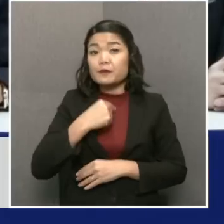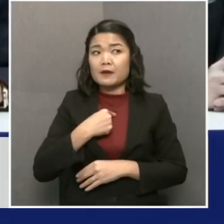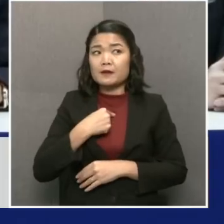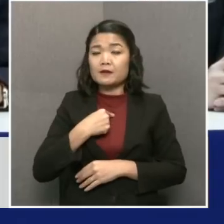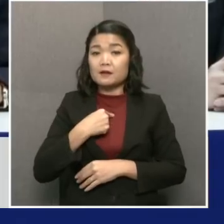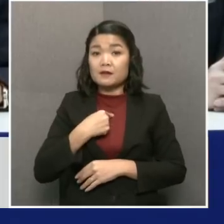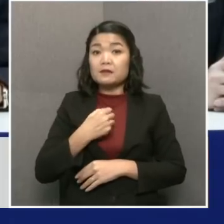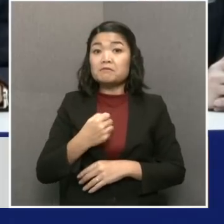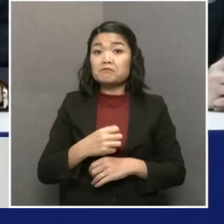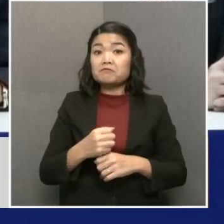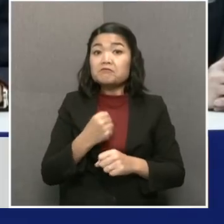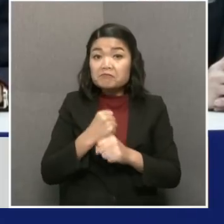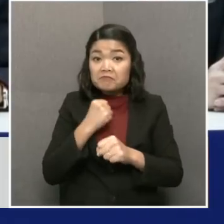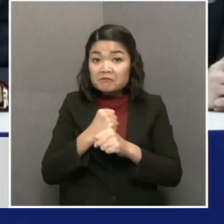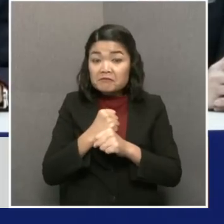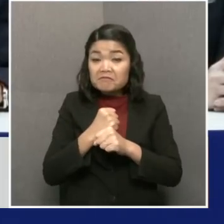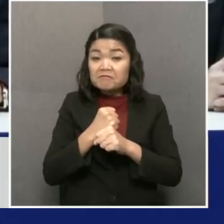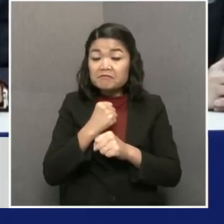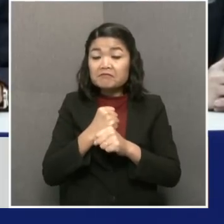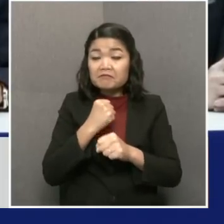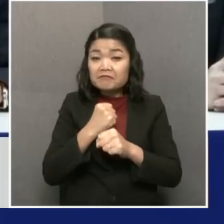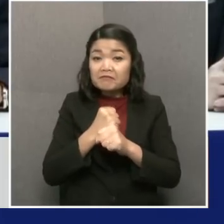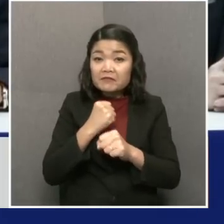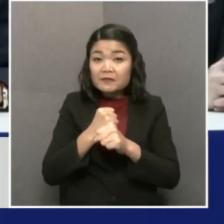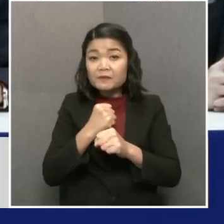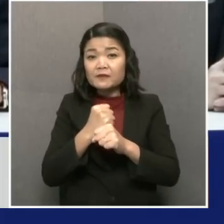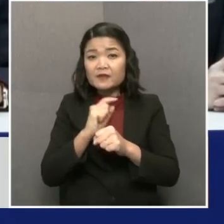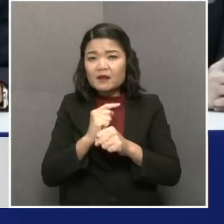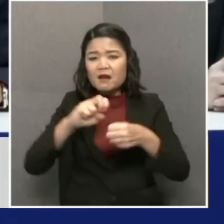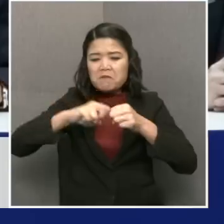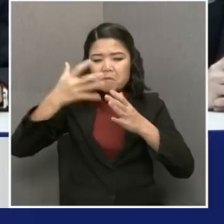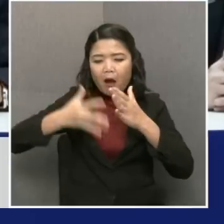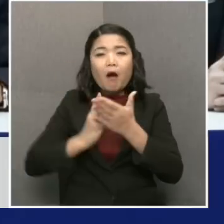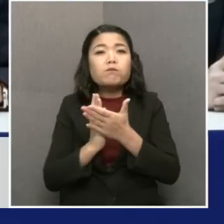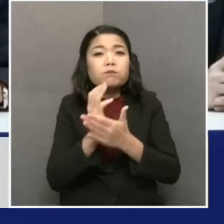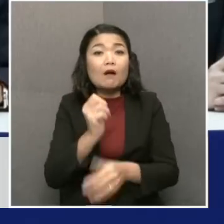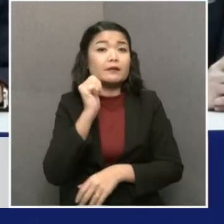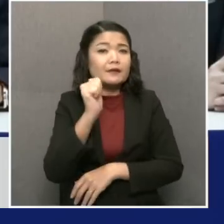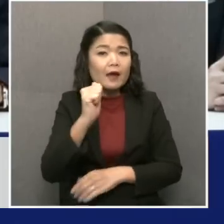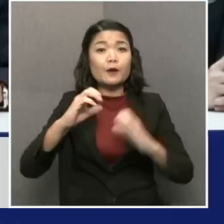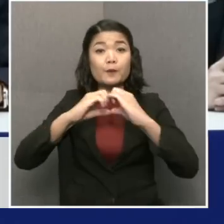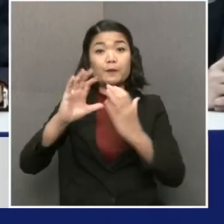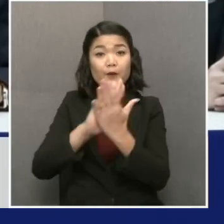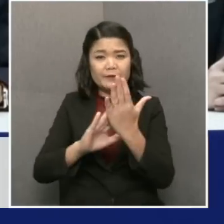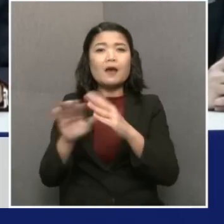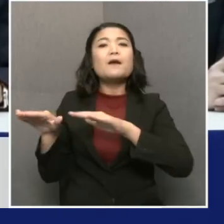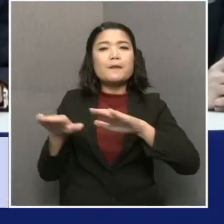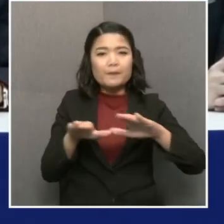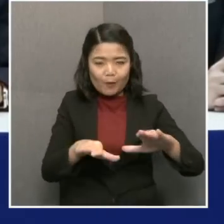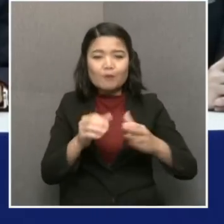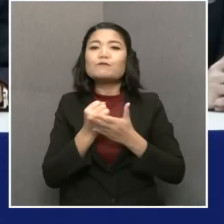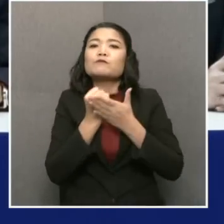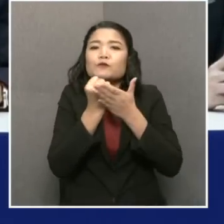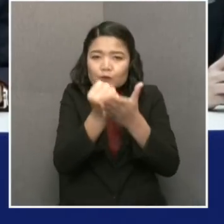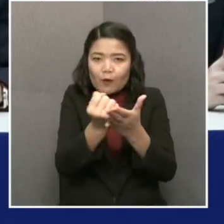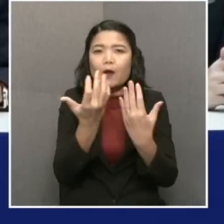ามารถที่จะผ่านจุดที่เป็นอุปสรรคไปได้ทางพรรคภูมิใจไทยก็พร้อมที่จะให้ความ